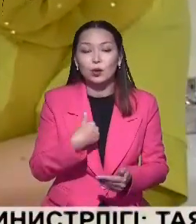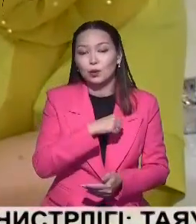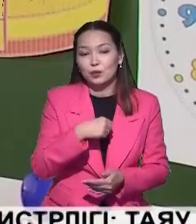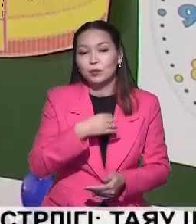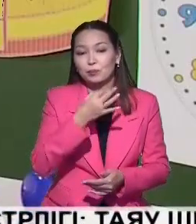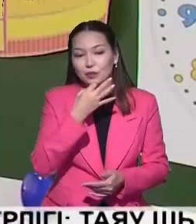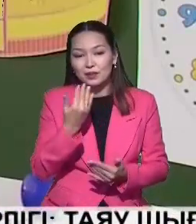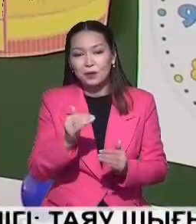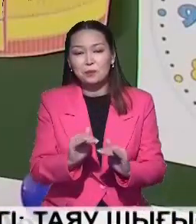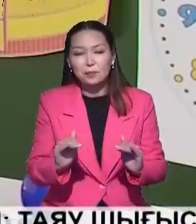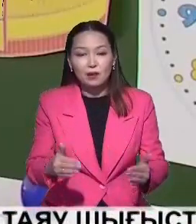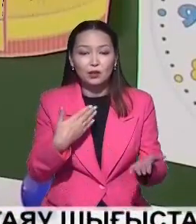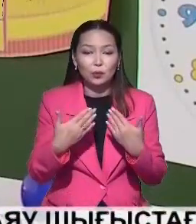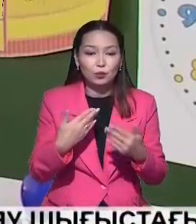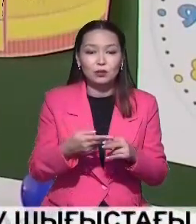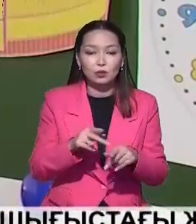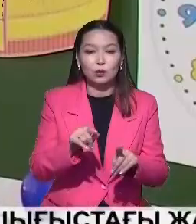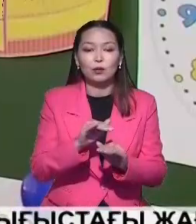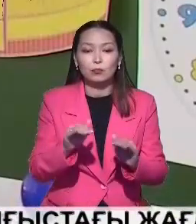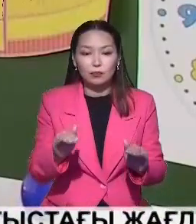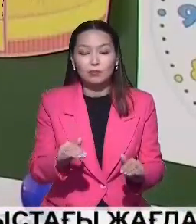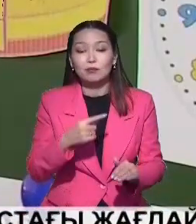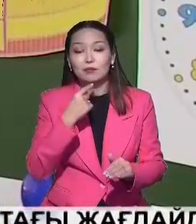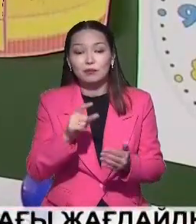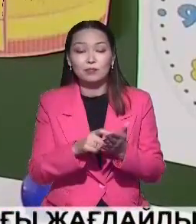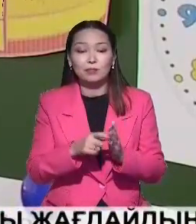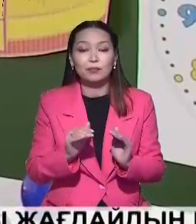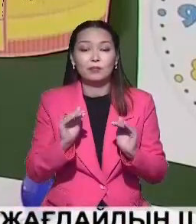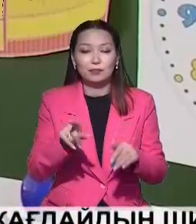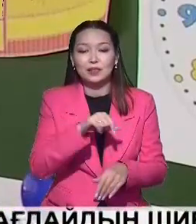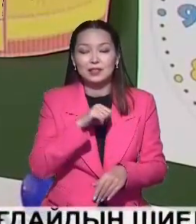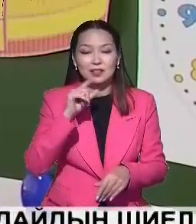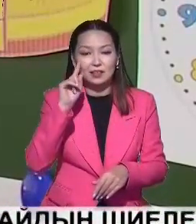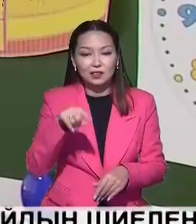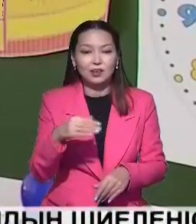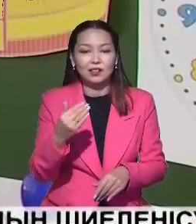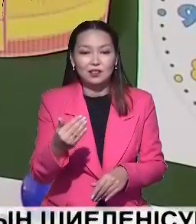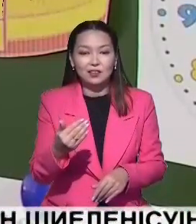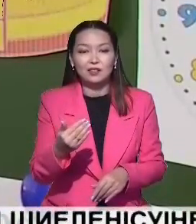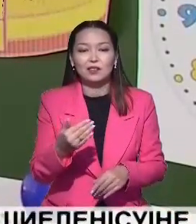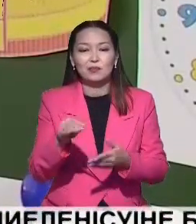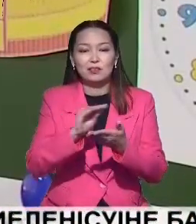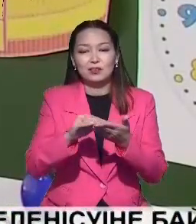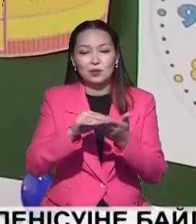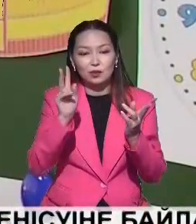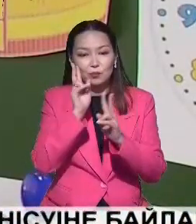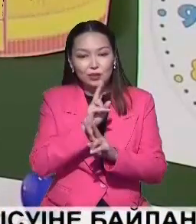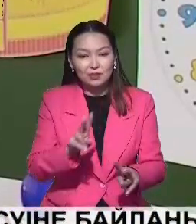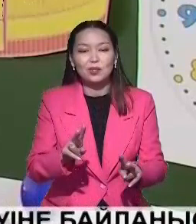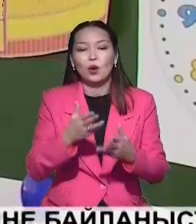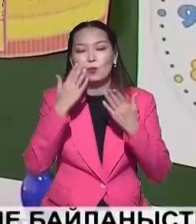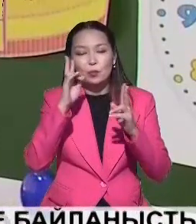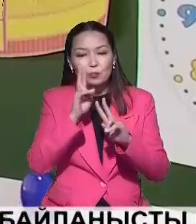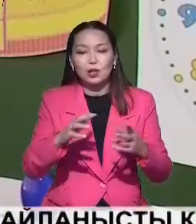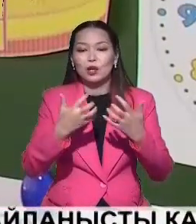кішкентай балалардың келгені. Өйткені бұл балалар бірінші сыныпқа келген кезде өздеріңіз білесіздер, олар әлі жазуды дұрыс білмейді, оқуды білмейді, есеп